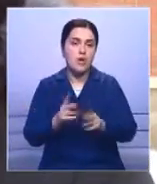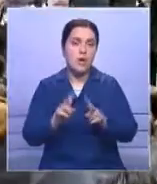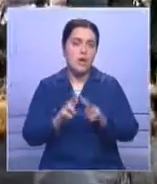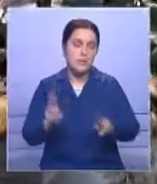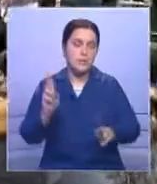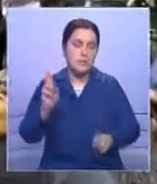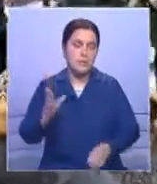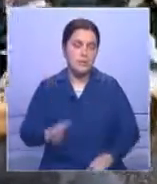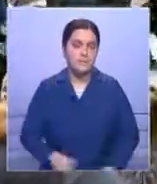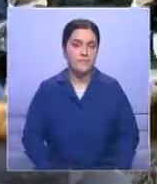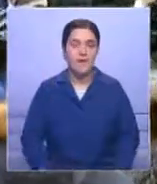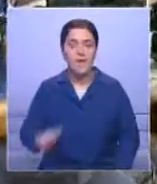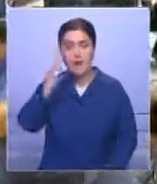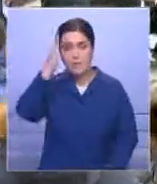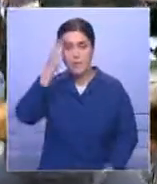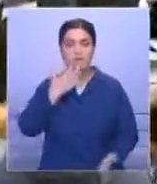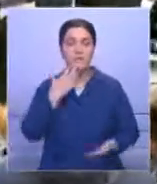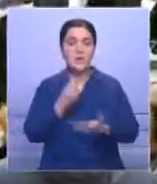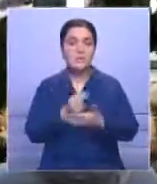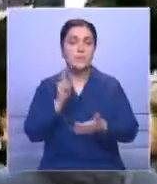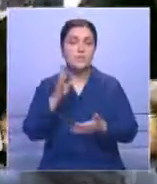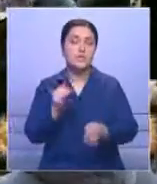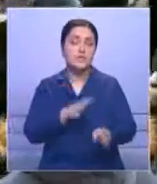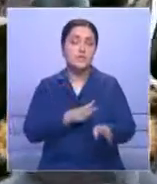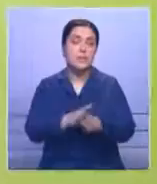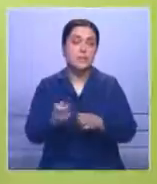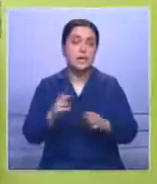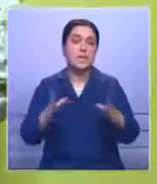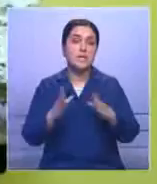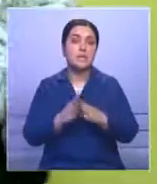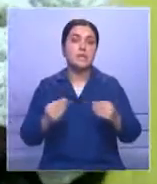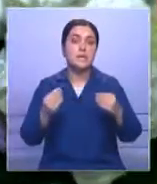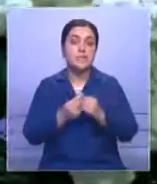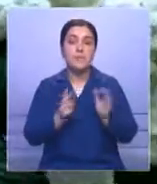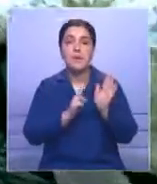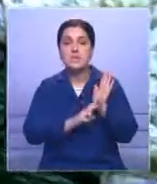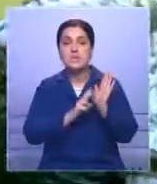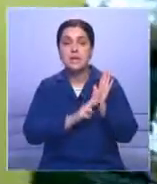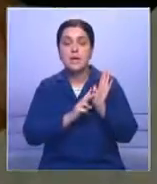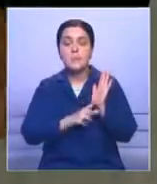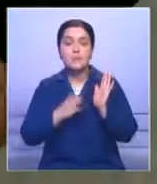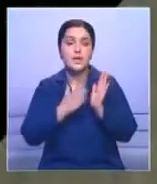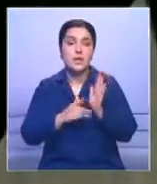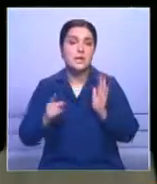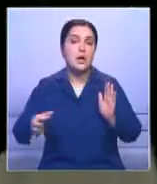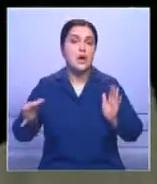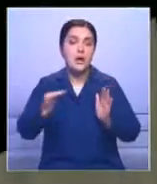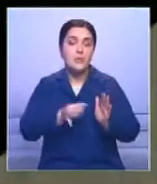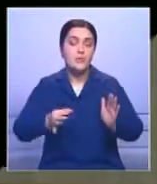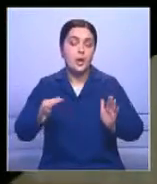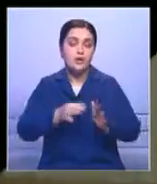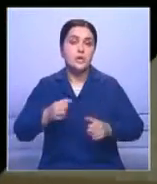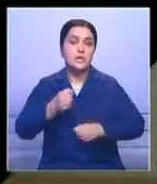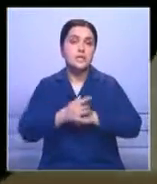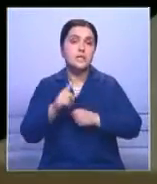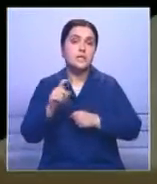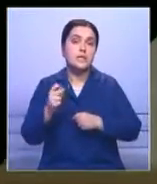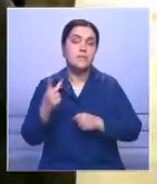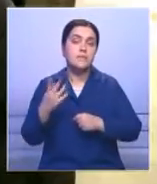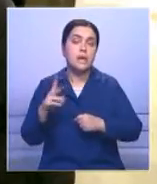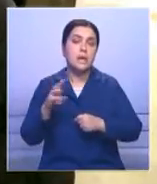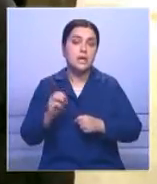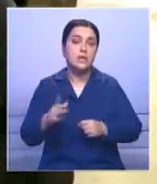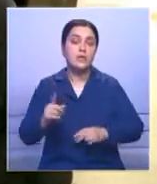метры. Мечта о собственном жилье сегодня сбылась для 70 семей. Всего же в областном центре за 25 лет независимости